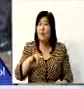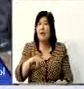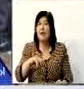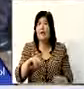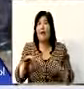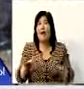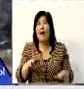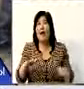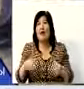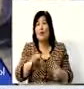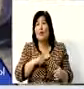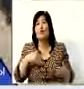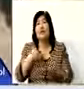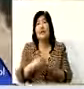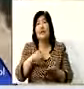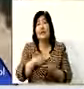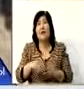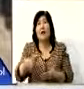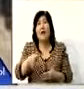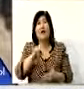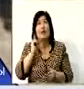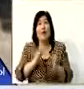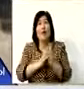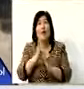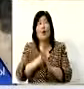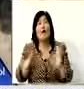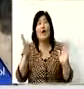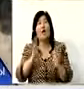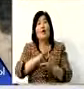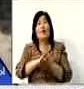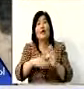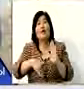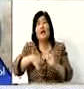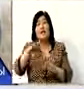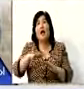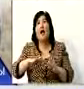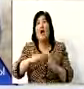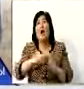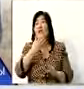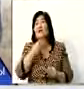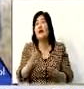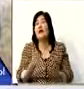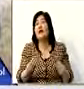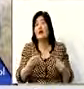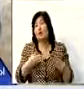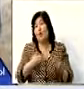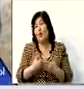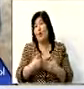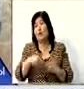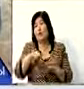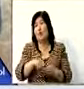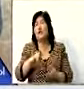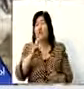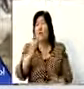республикалық акцияда өз белсенділіктерін танытты. Айналғаны көгалдандыру арқылы экологиялық жағдайдың жақсаруына аудан көркін ажарландыра түсуге үлесімізді қосты, дейді